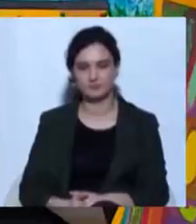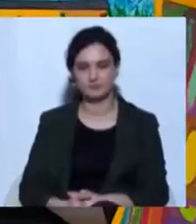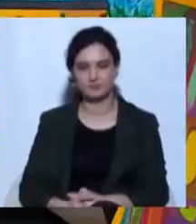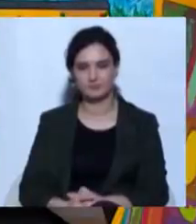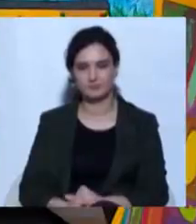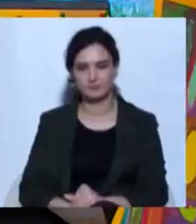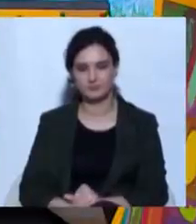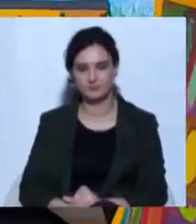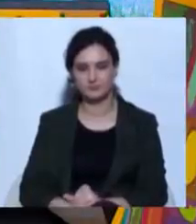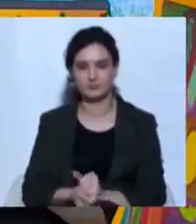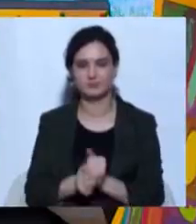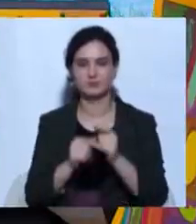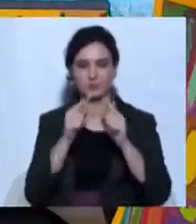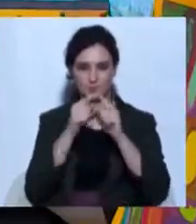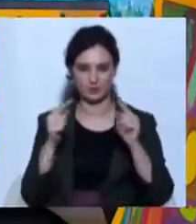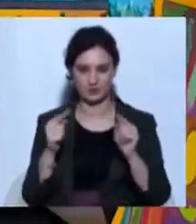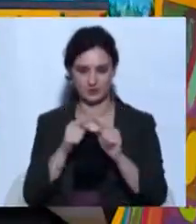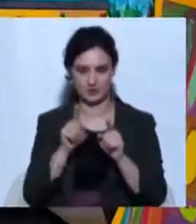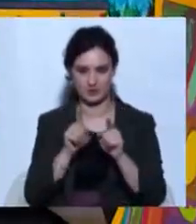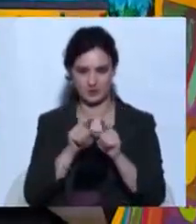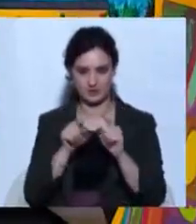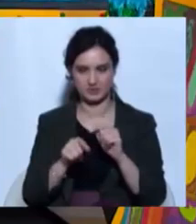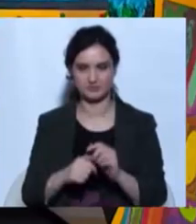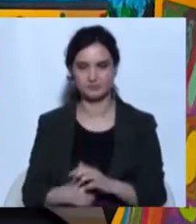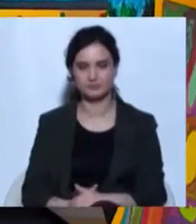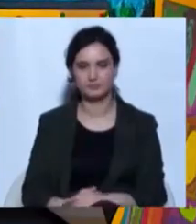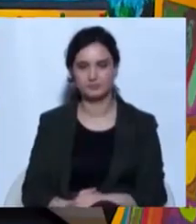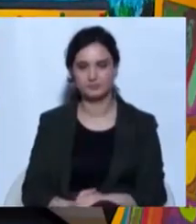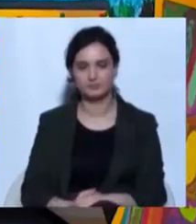აი ესეთი სამკუთხედი.